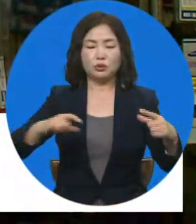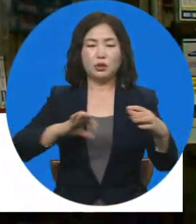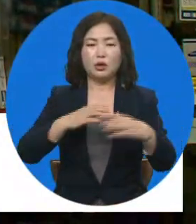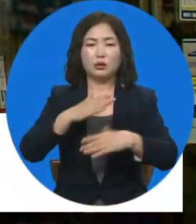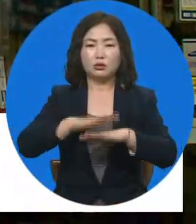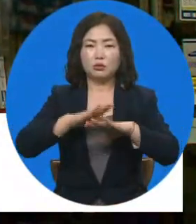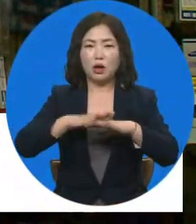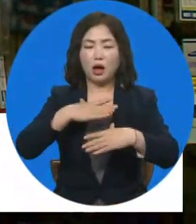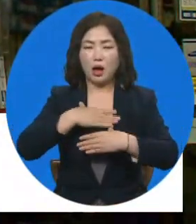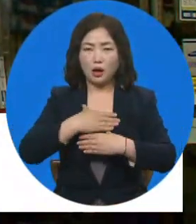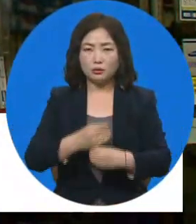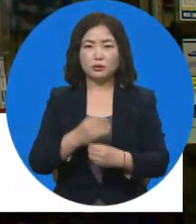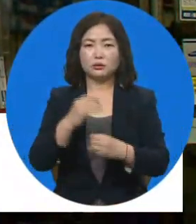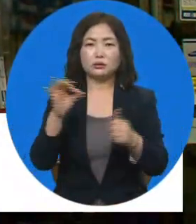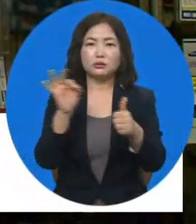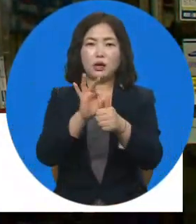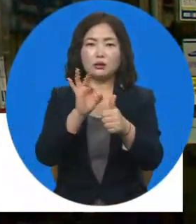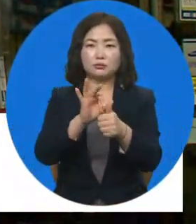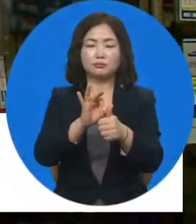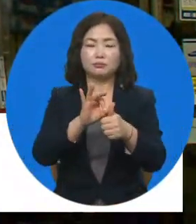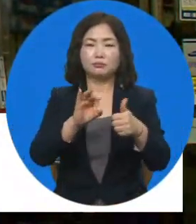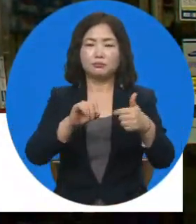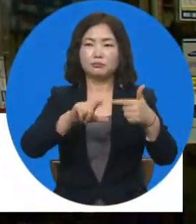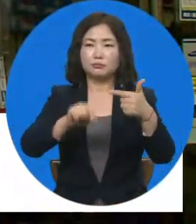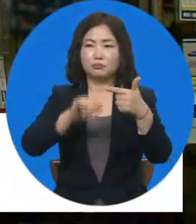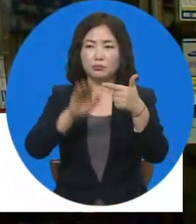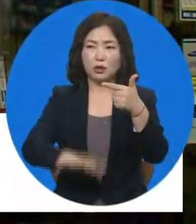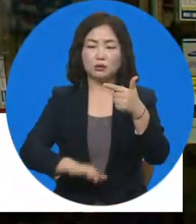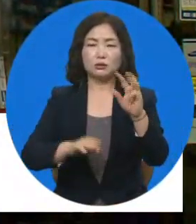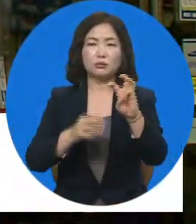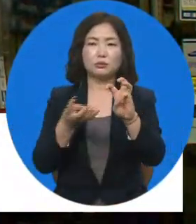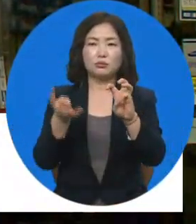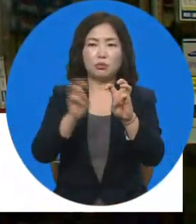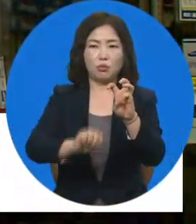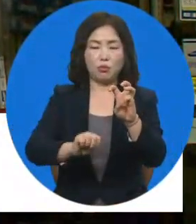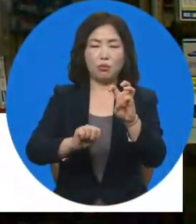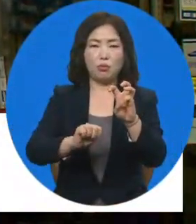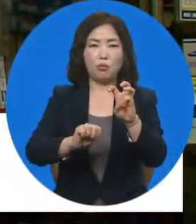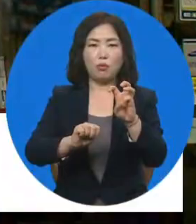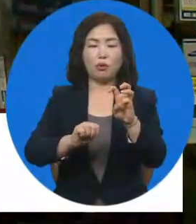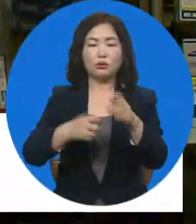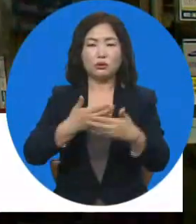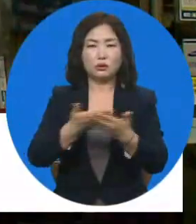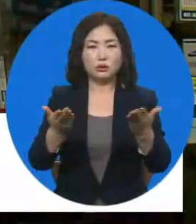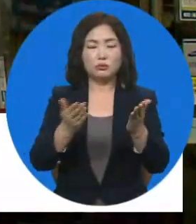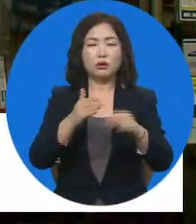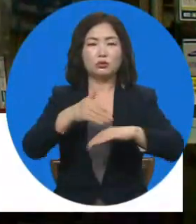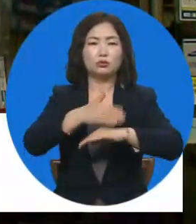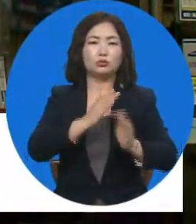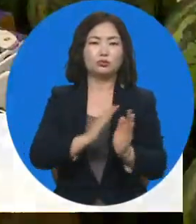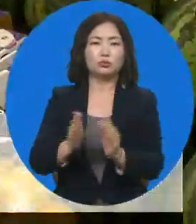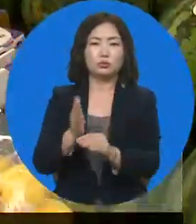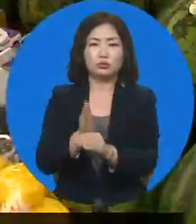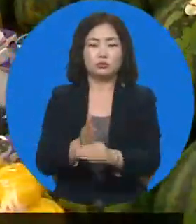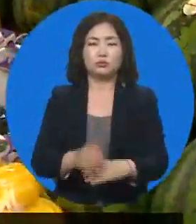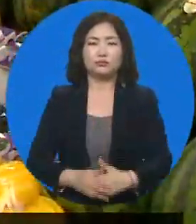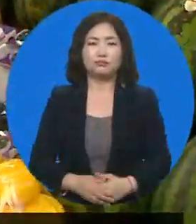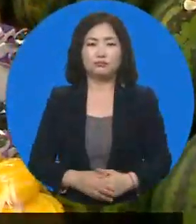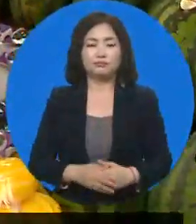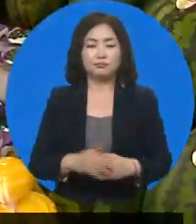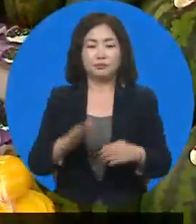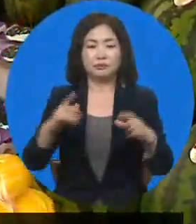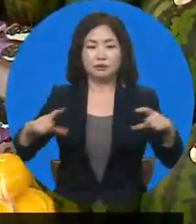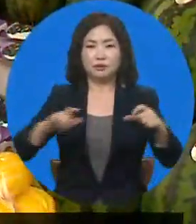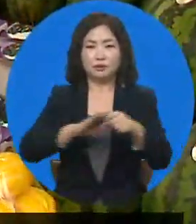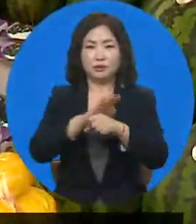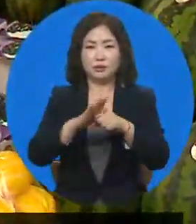을 저희들이 하반기에 30억원을 저희들이 지급할 준비를 하고 있습니다 지역사랑